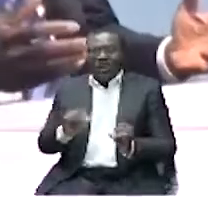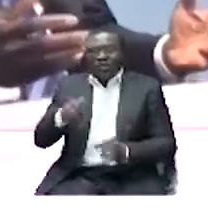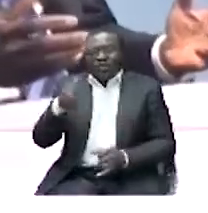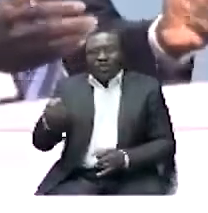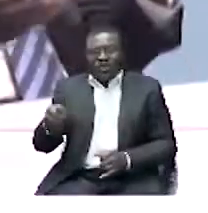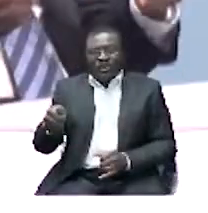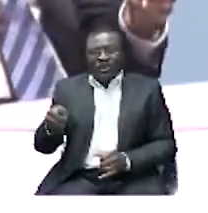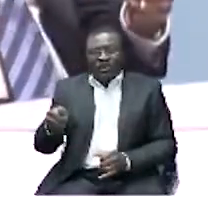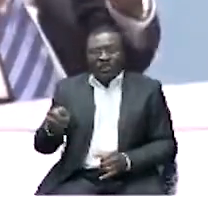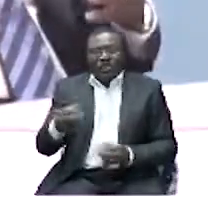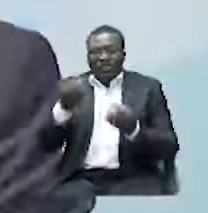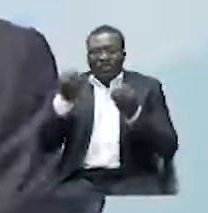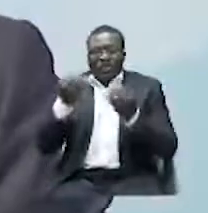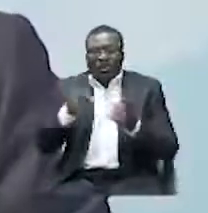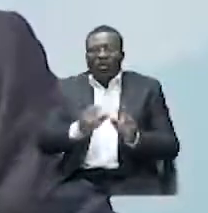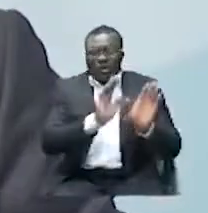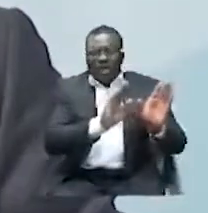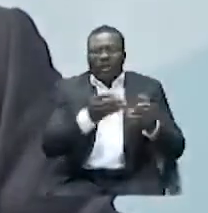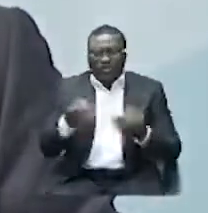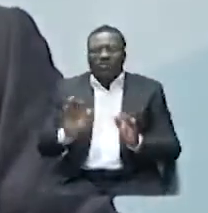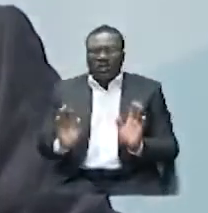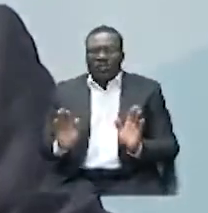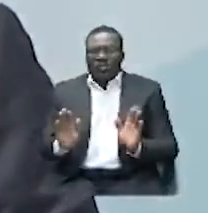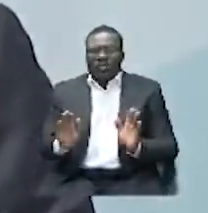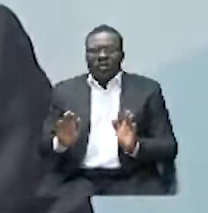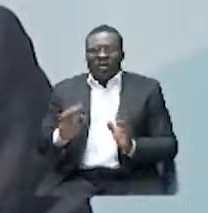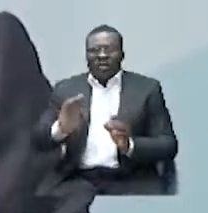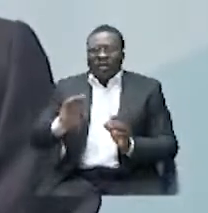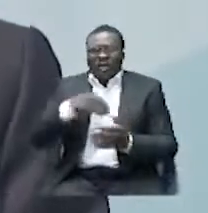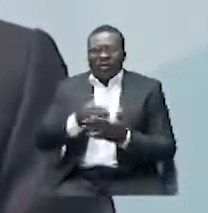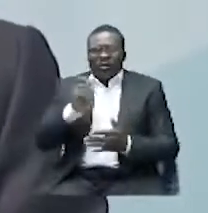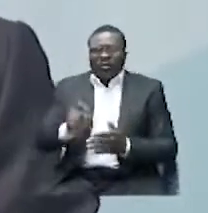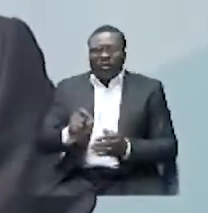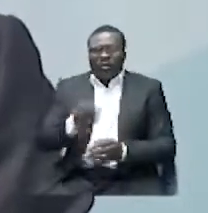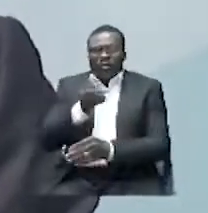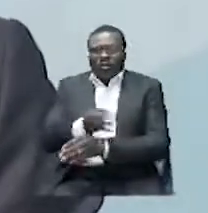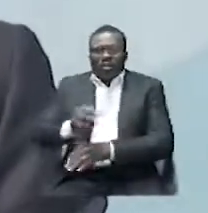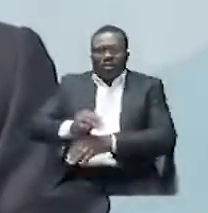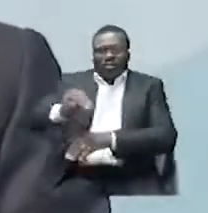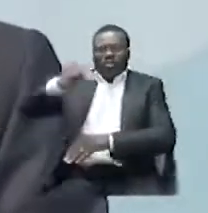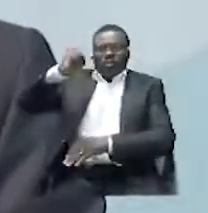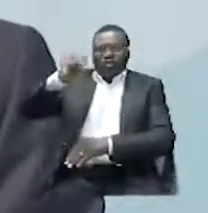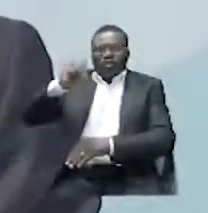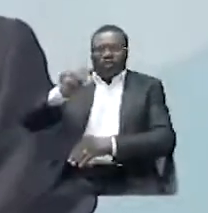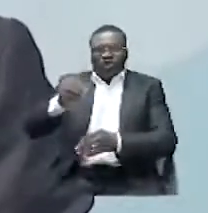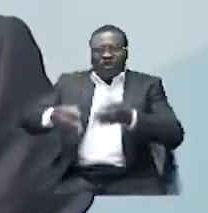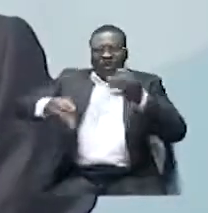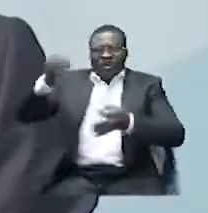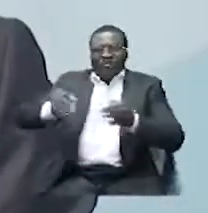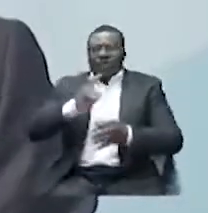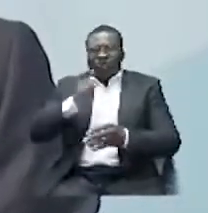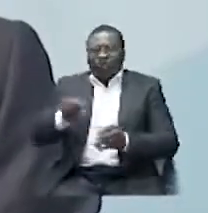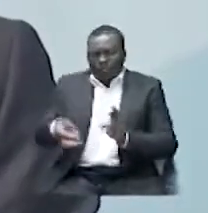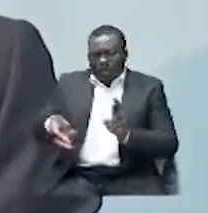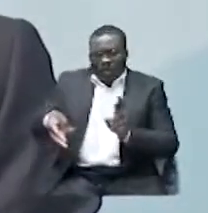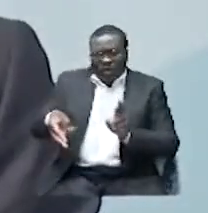lui. Il convient donc, il convient donc que le Conseil supérieur de la magistrature soit réformé, de